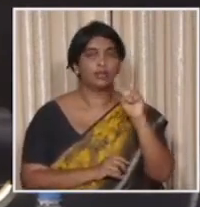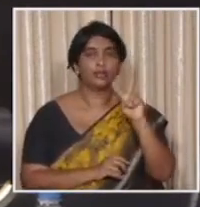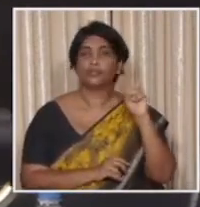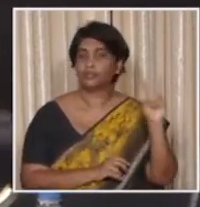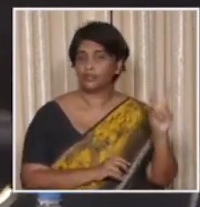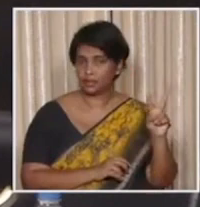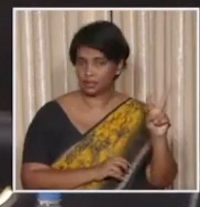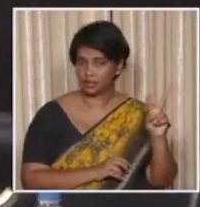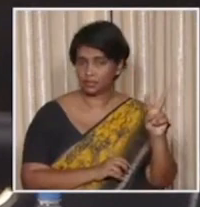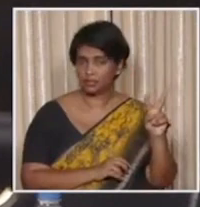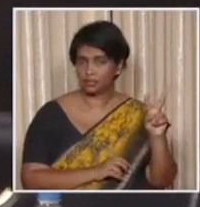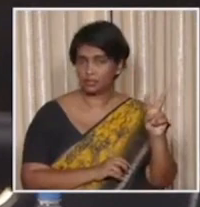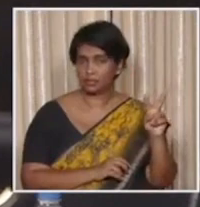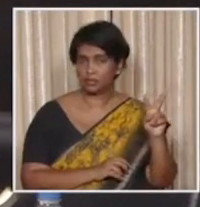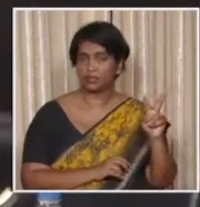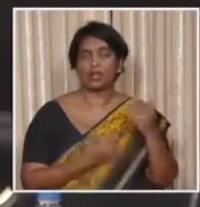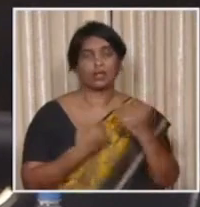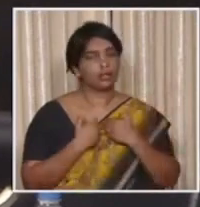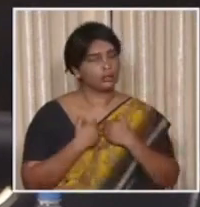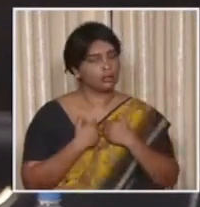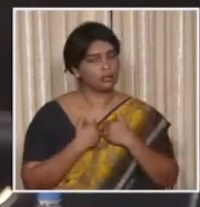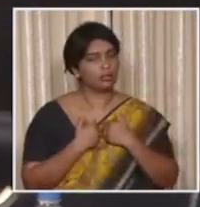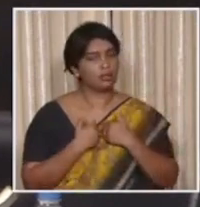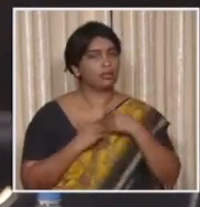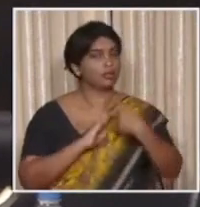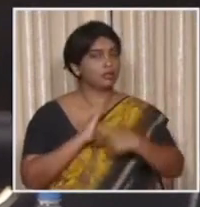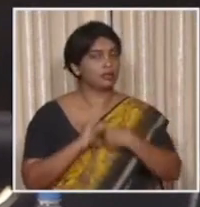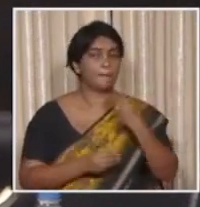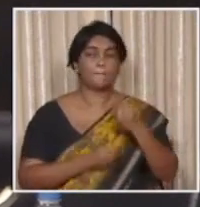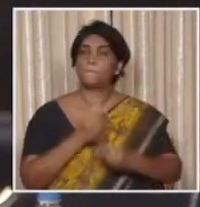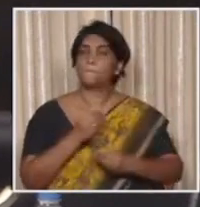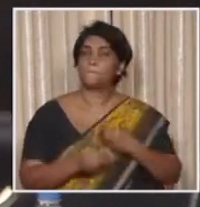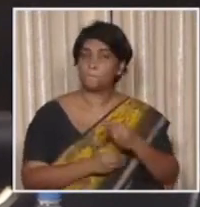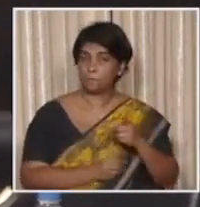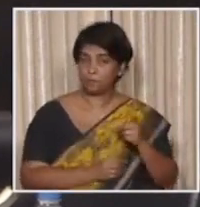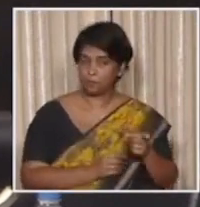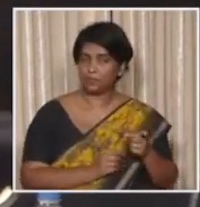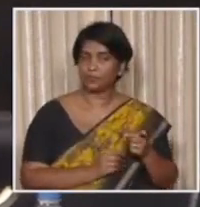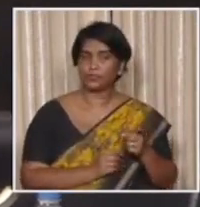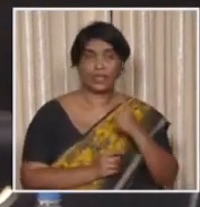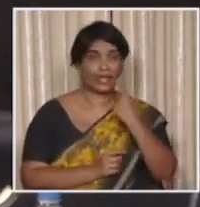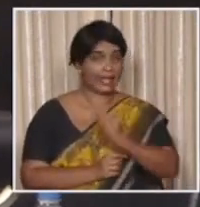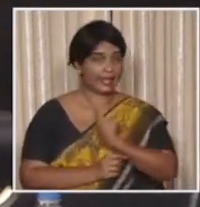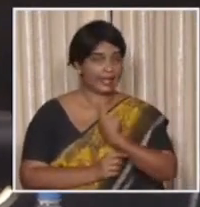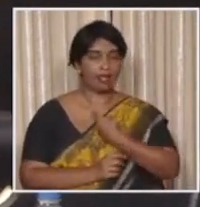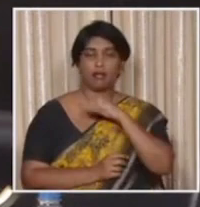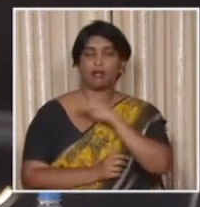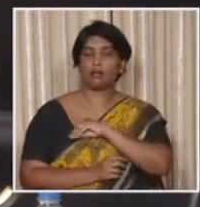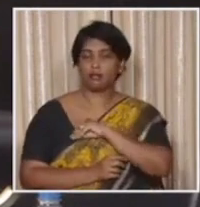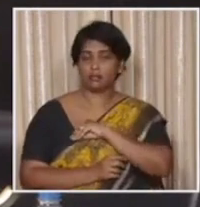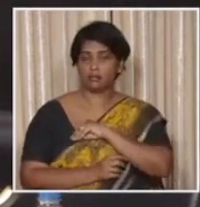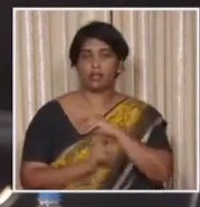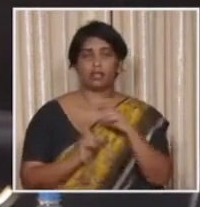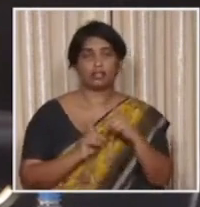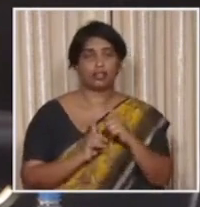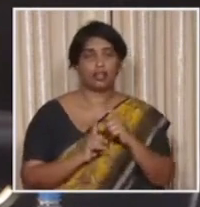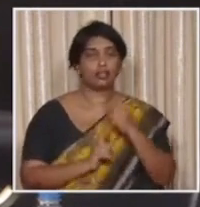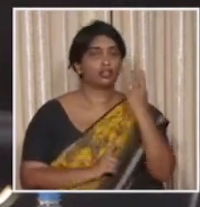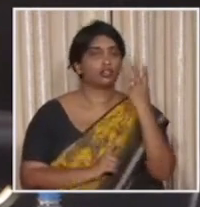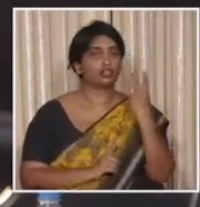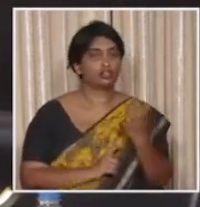2022 වෙනකොට අපේ දලදේශීය නිෂ්පාදනය ඒක පුද්ගල ආදායම ඩොලර්